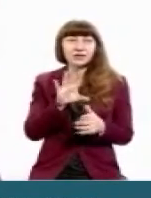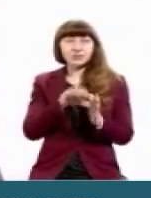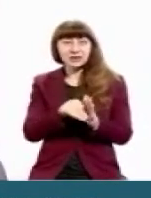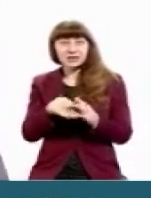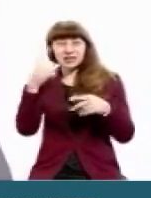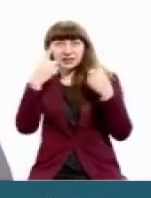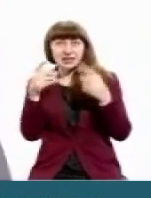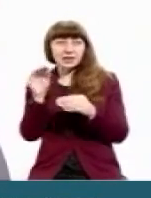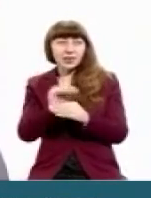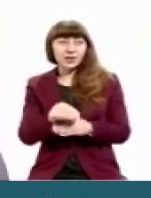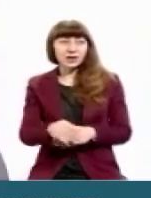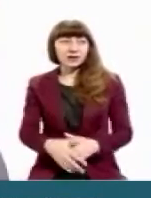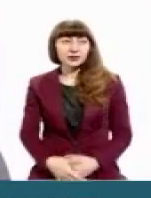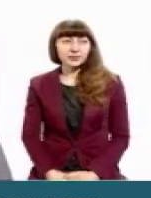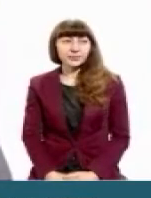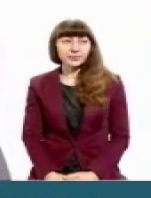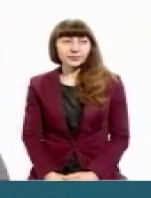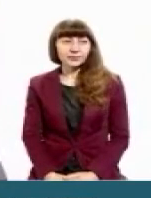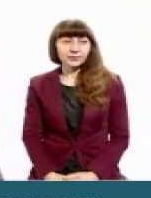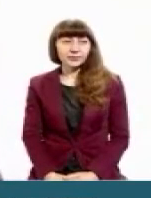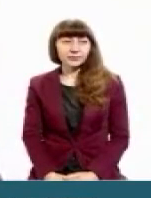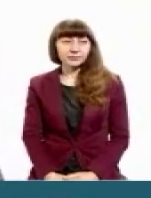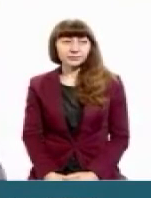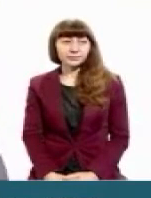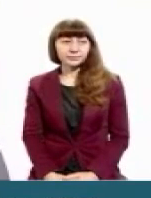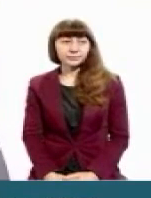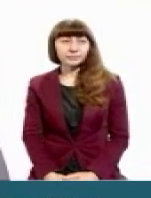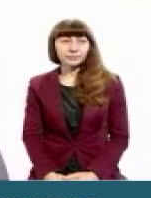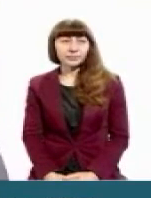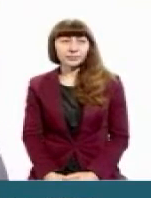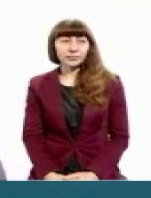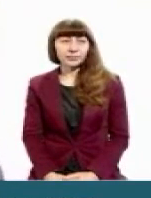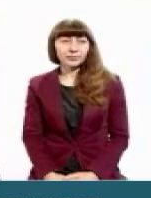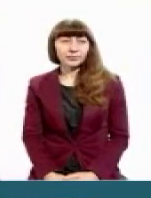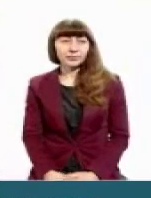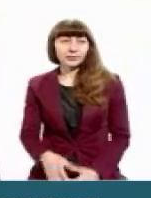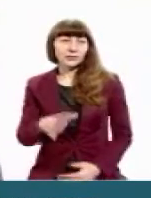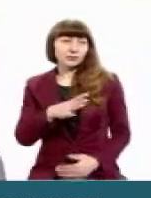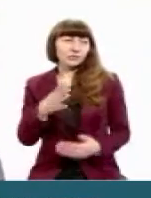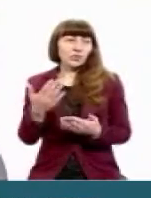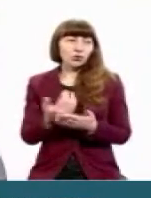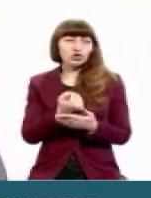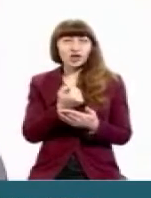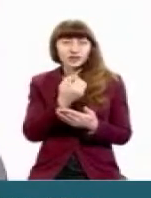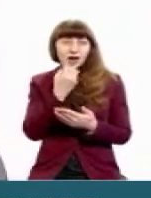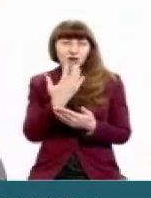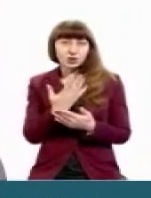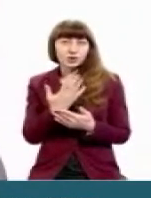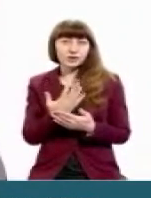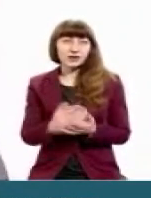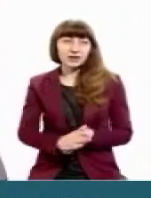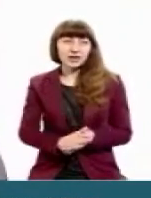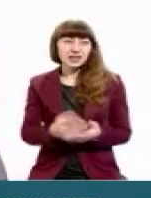идеи добавлялись. И мной были идеи туда дополнены учителями. Ну и получается всегда хорошо. Почему? Потому что, наверное,